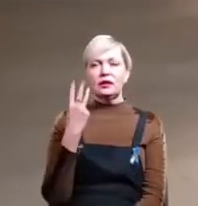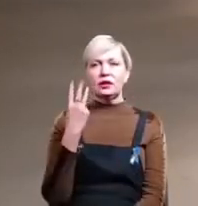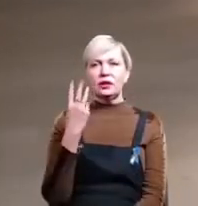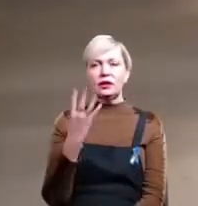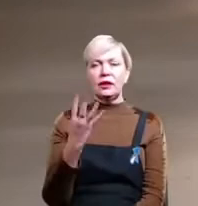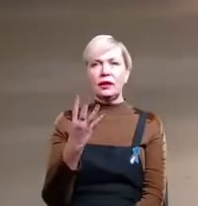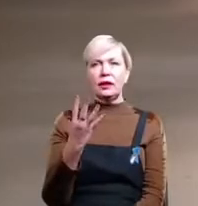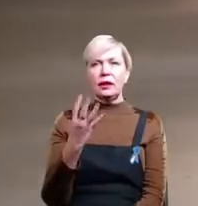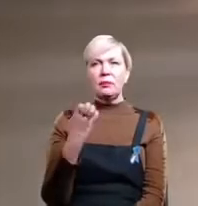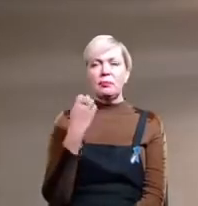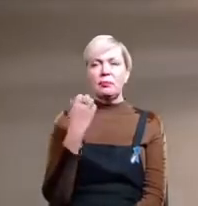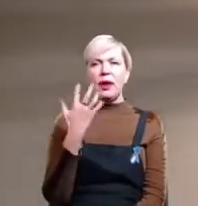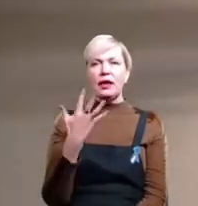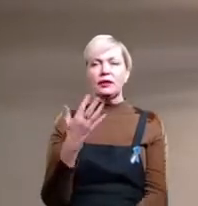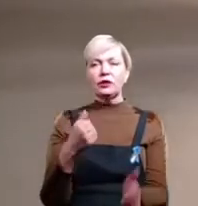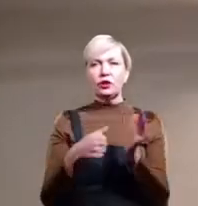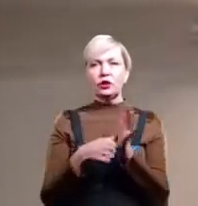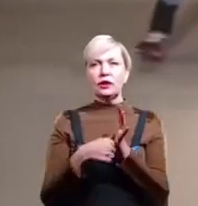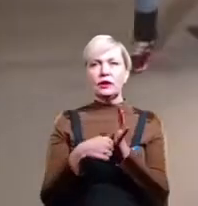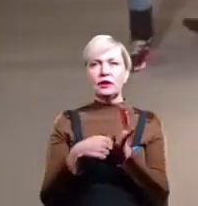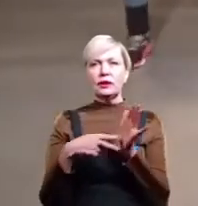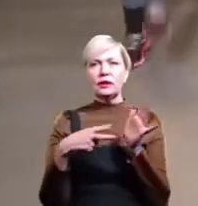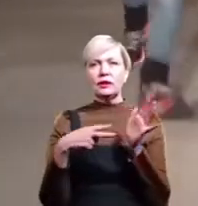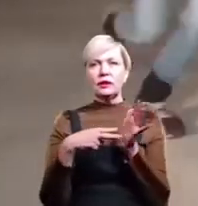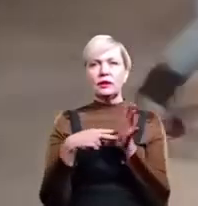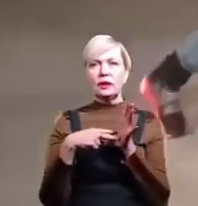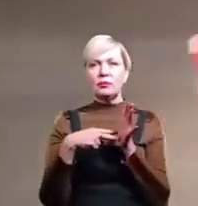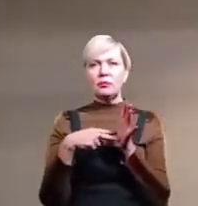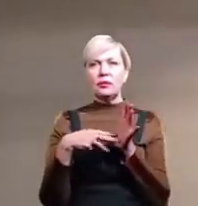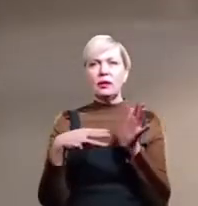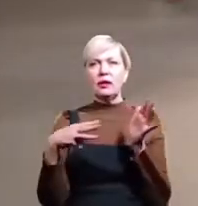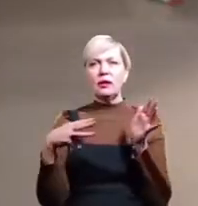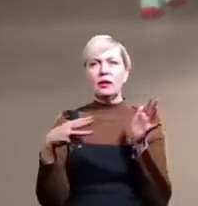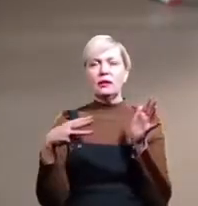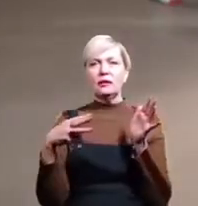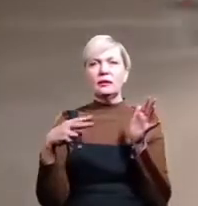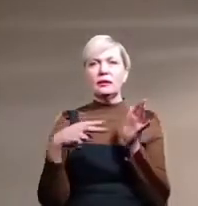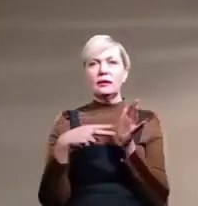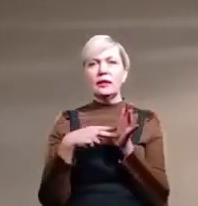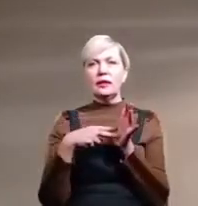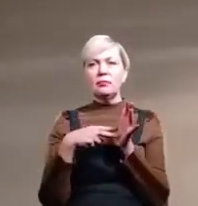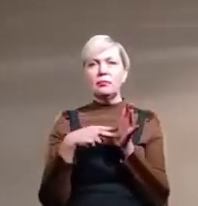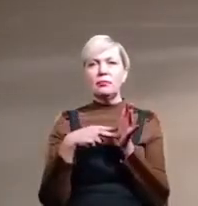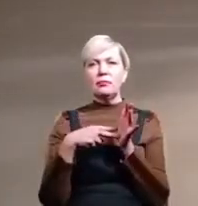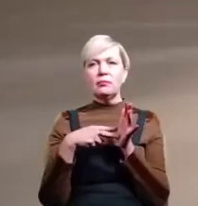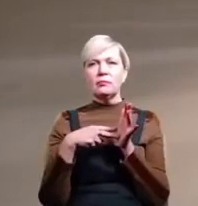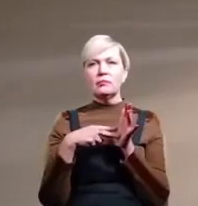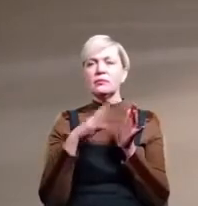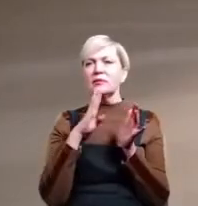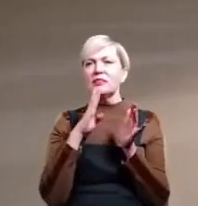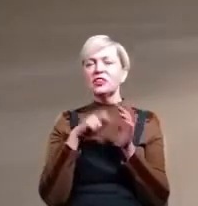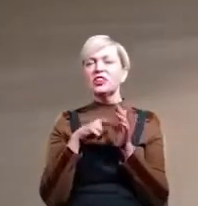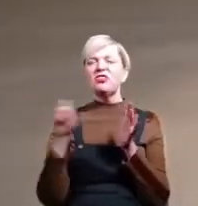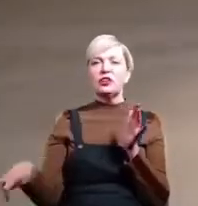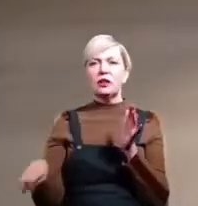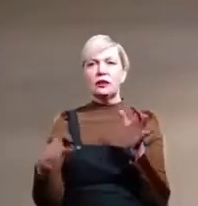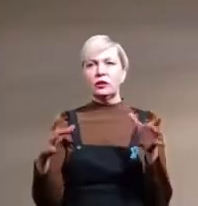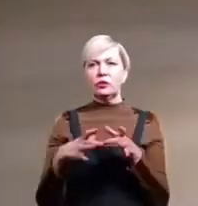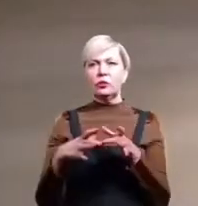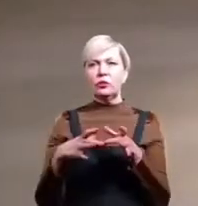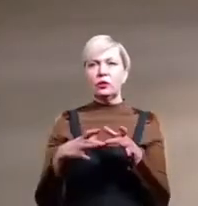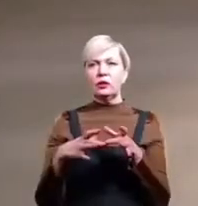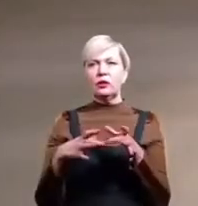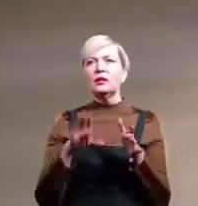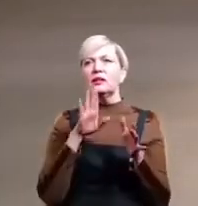1, 2, 3, 4. И 5, 6. Обегаю. 7. Не зах... Нет, стоп. Девочки вышли из круга.